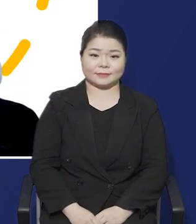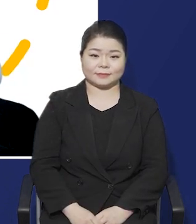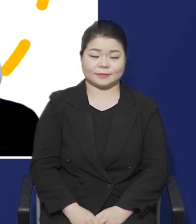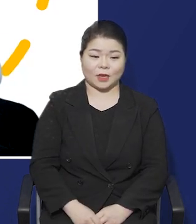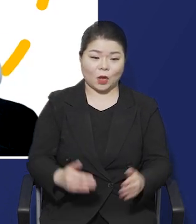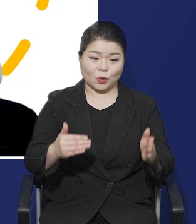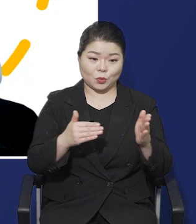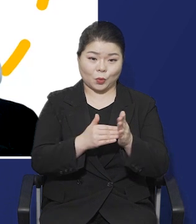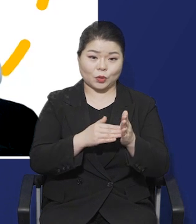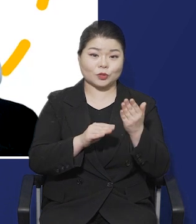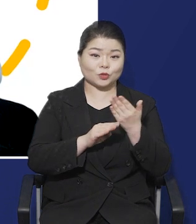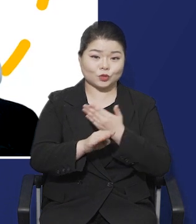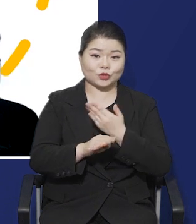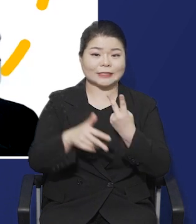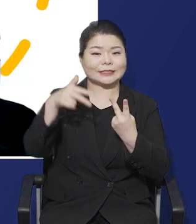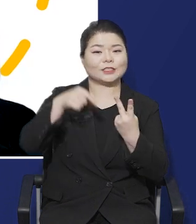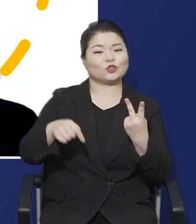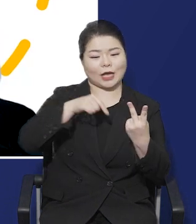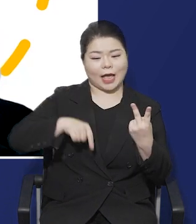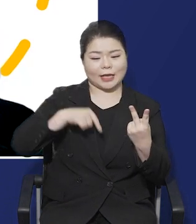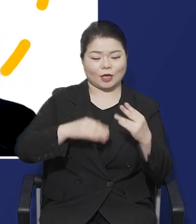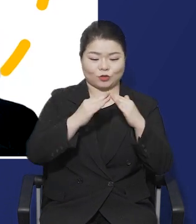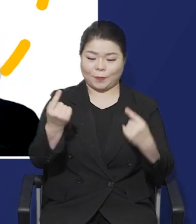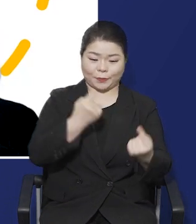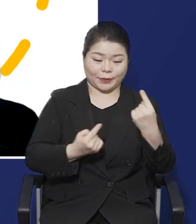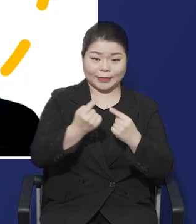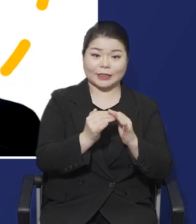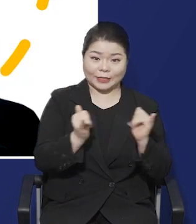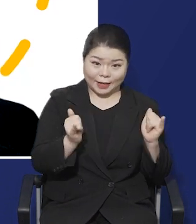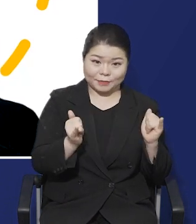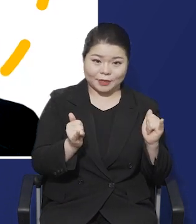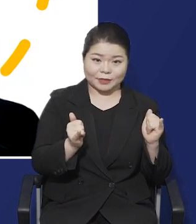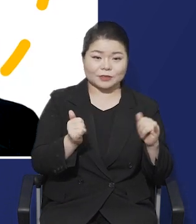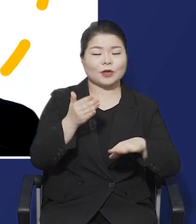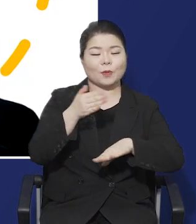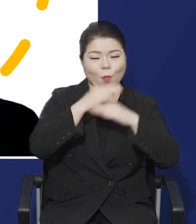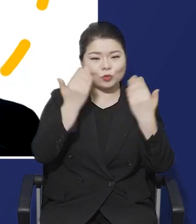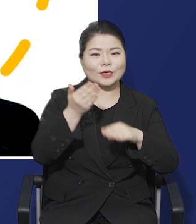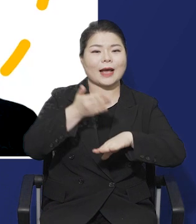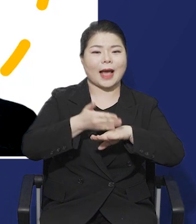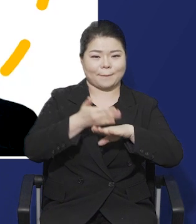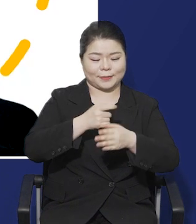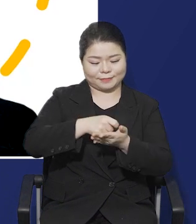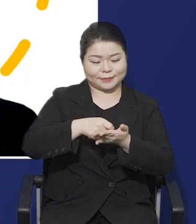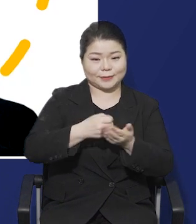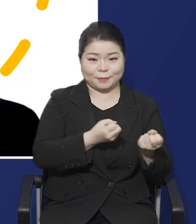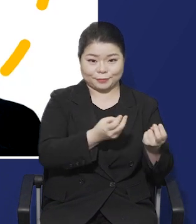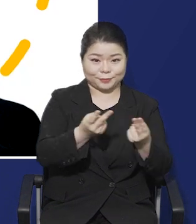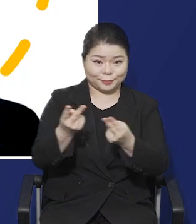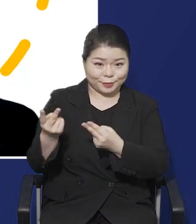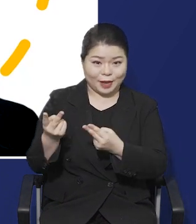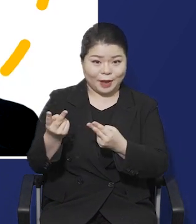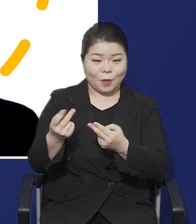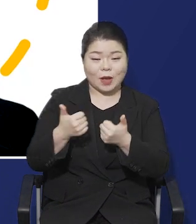2주 이내에 우리 부스에 방문한 모든 바이어에게 땡큐 레터를 발송을 하고,